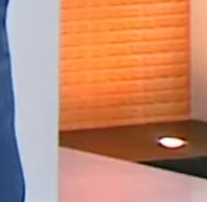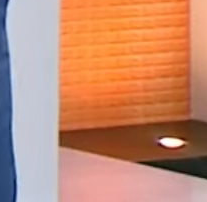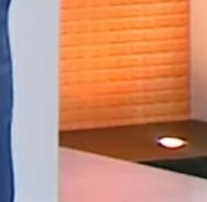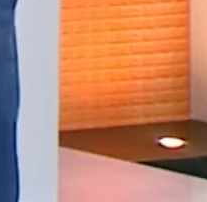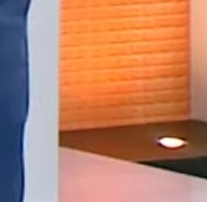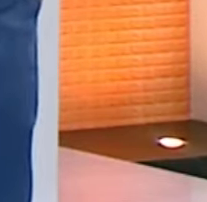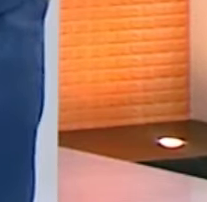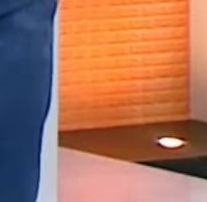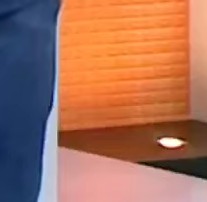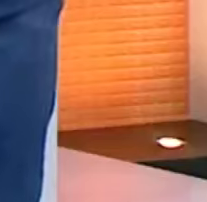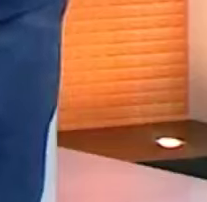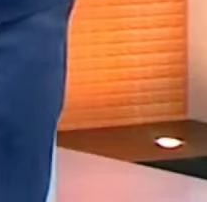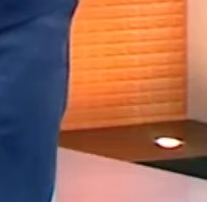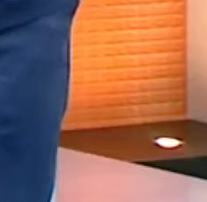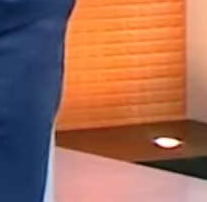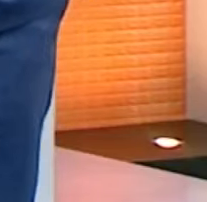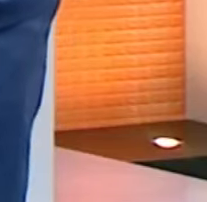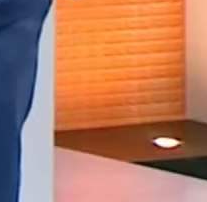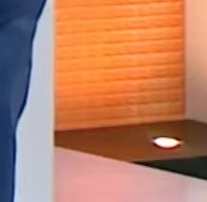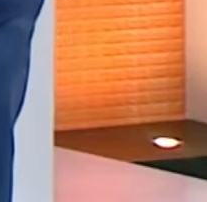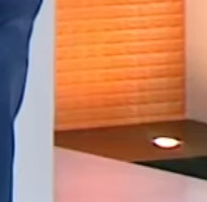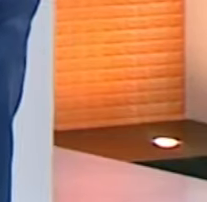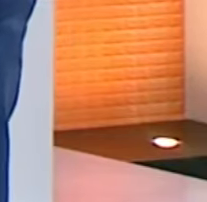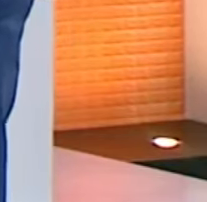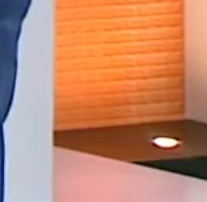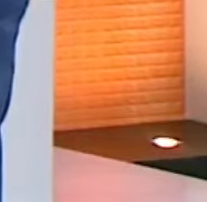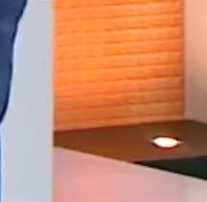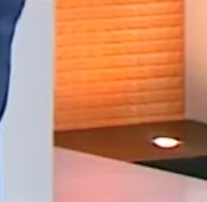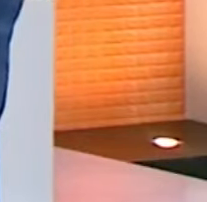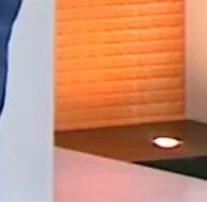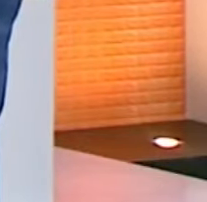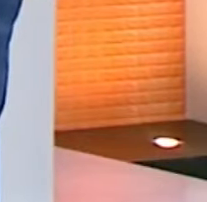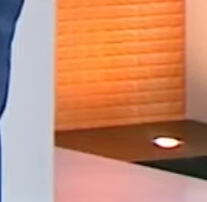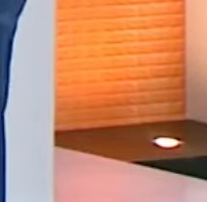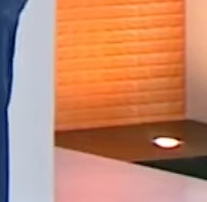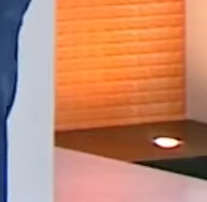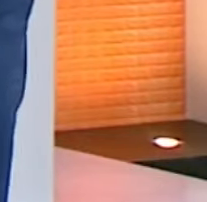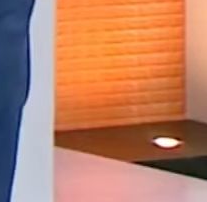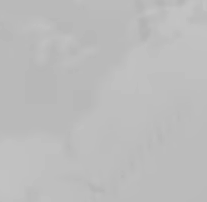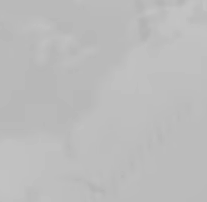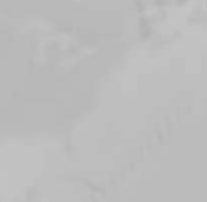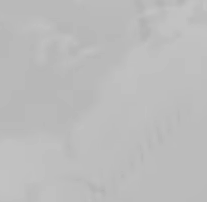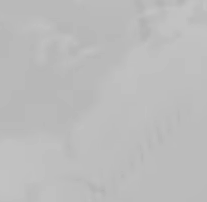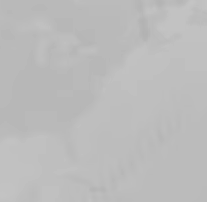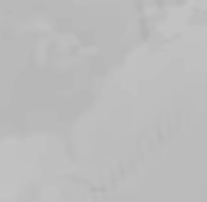TV at sa www.gmanews.tv.